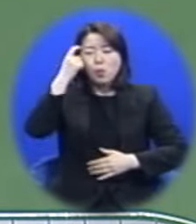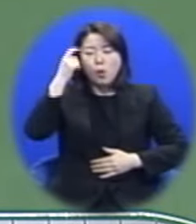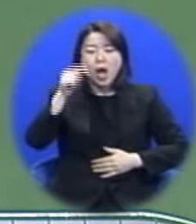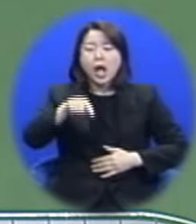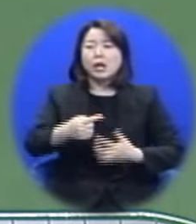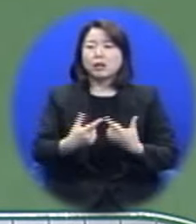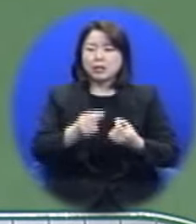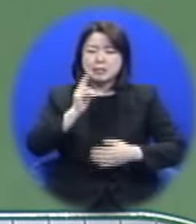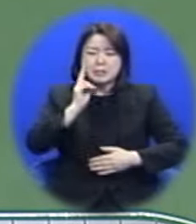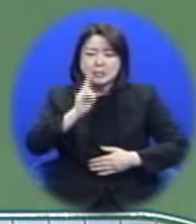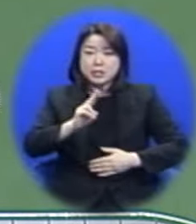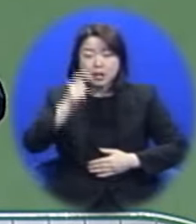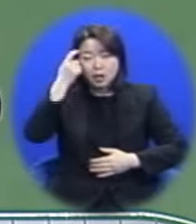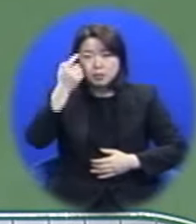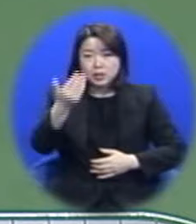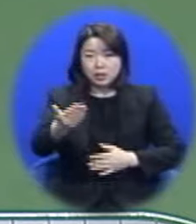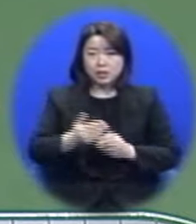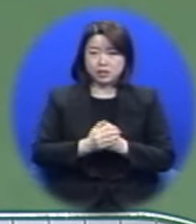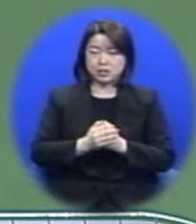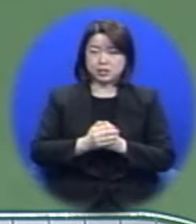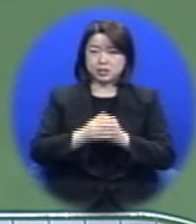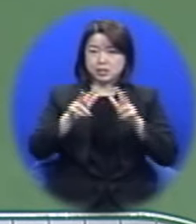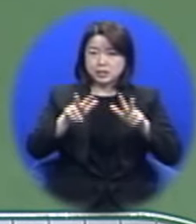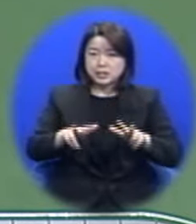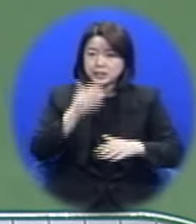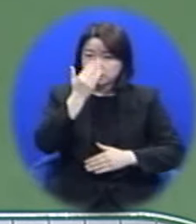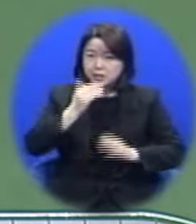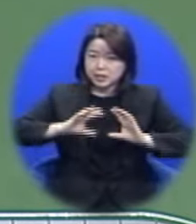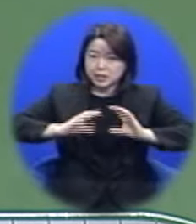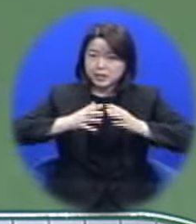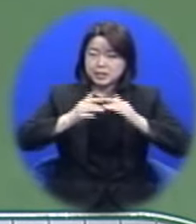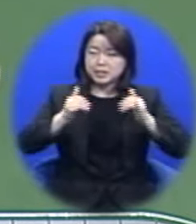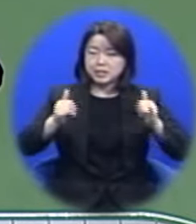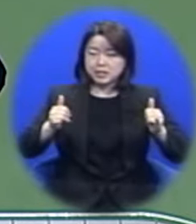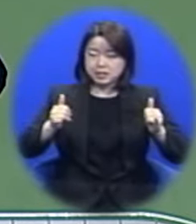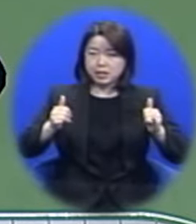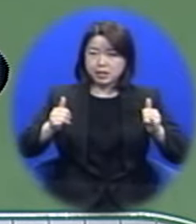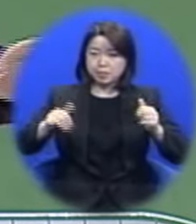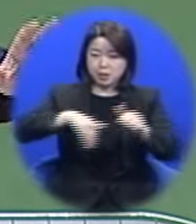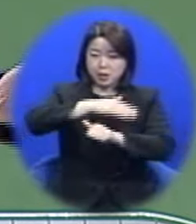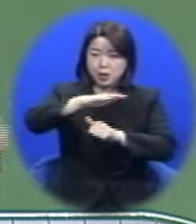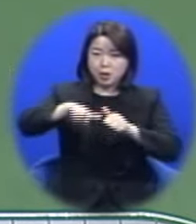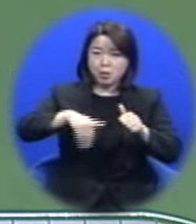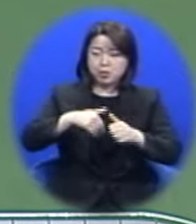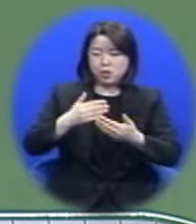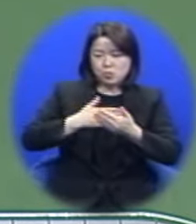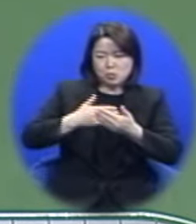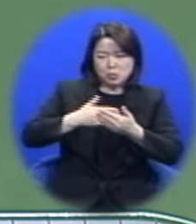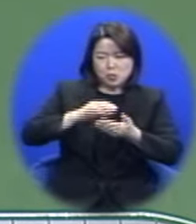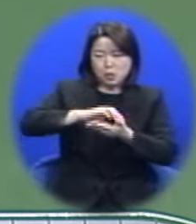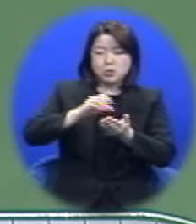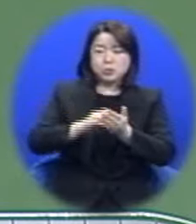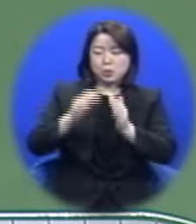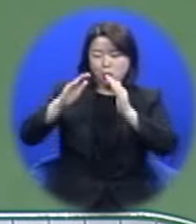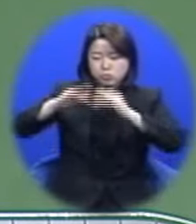심각합니까? 지금 이스라엘의 형편이 너무나 두려울 정도로 무너져 있기